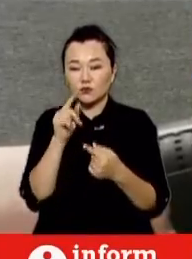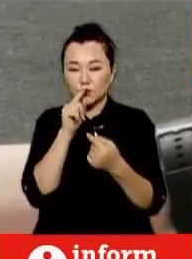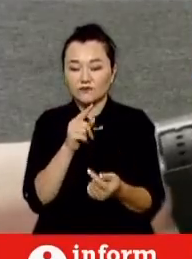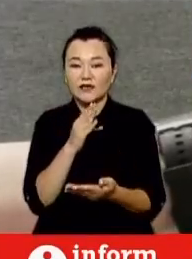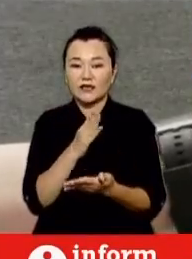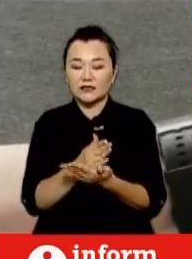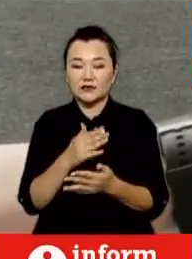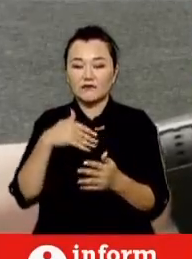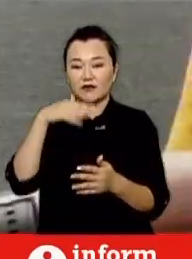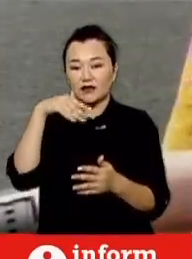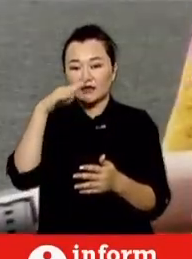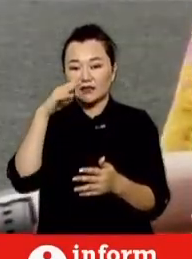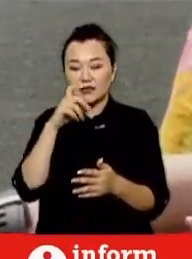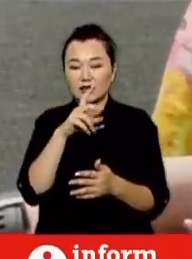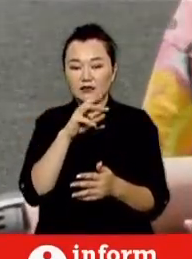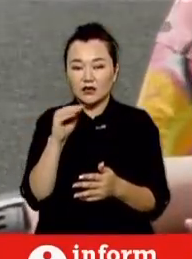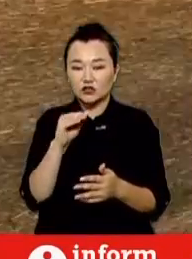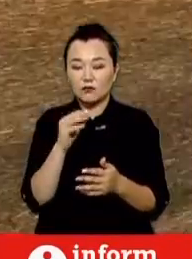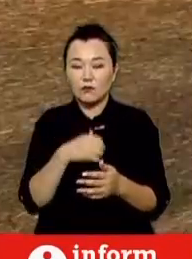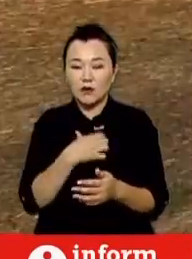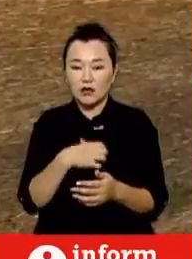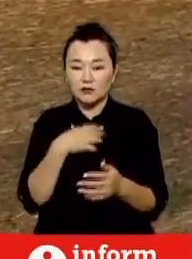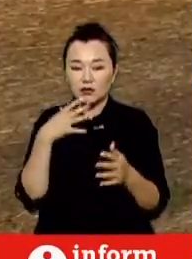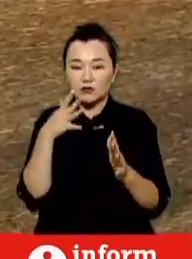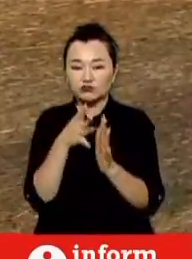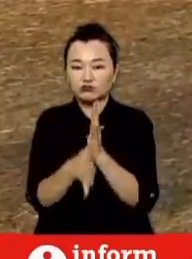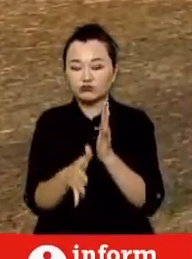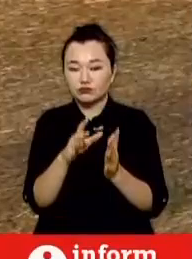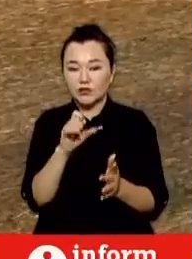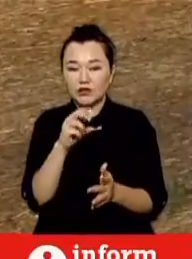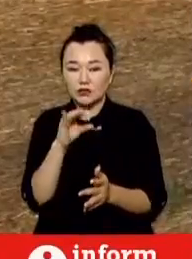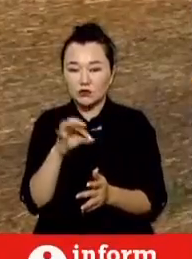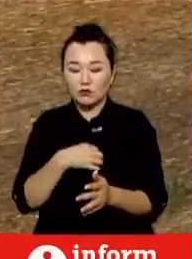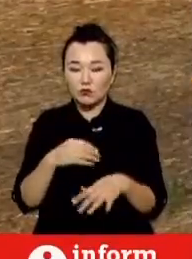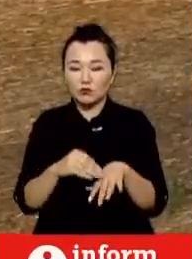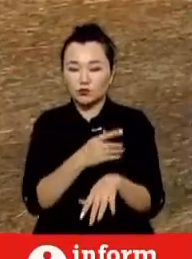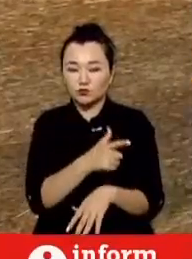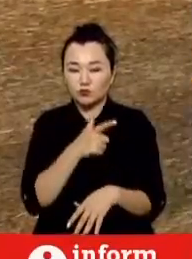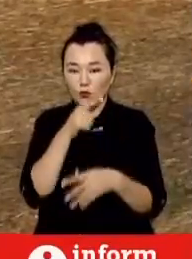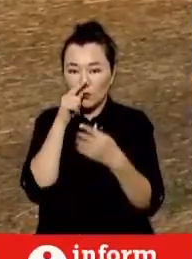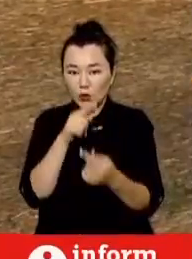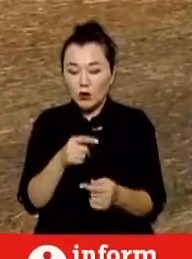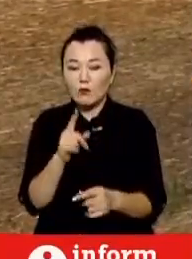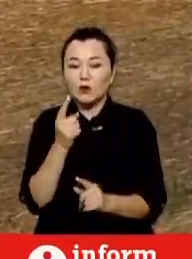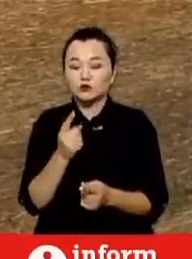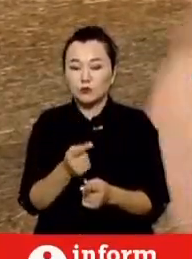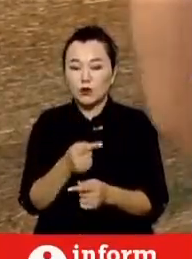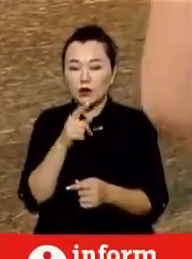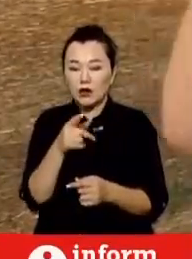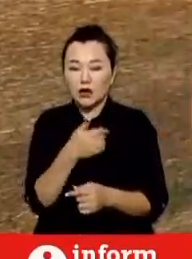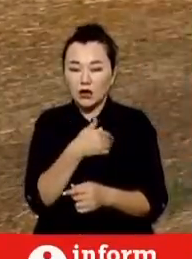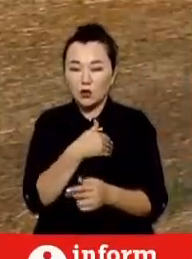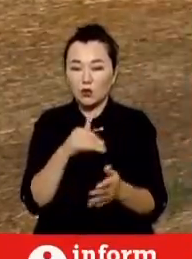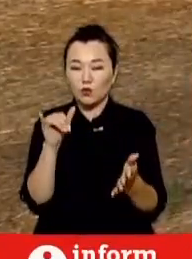них на верхних этажах вот, боятся облучения. Ну, мы тоже против с мужем. А почему? Ну, они